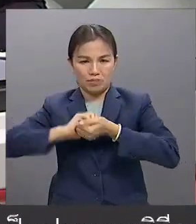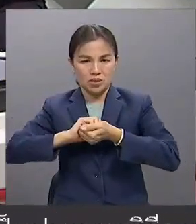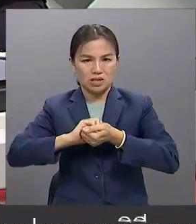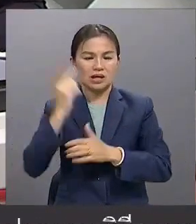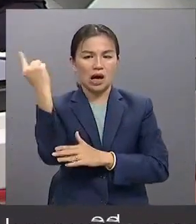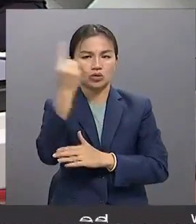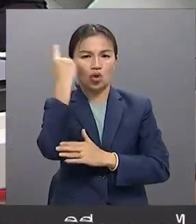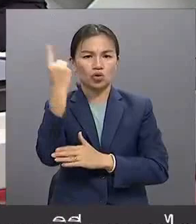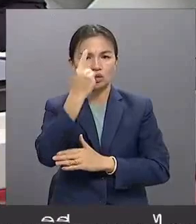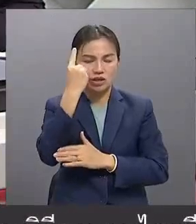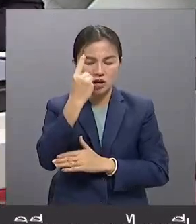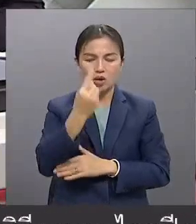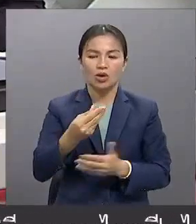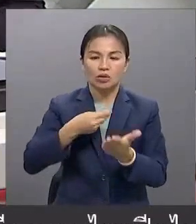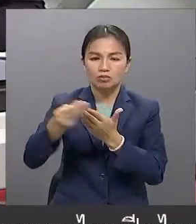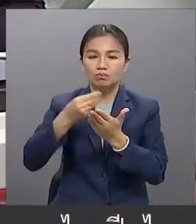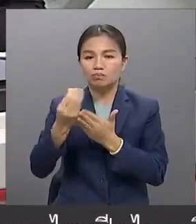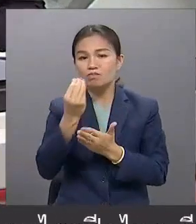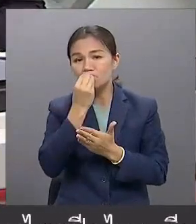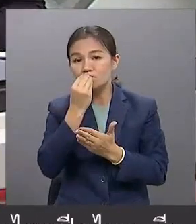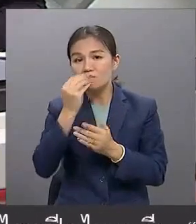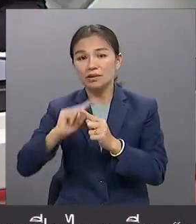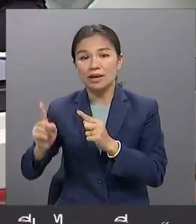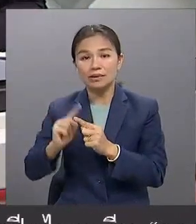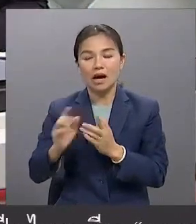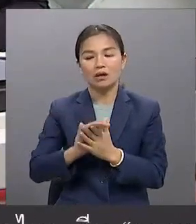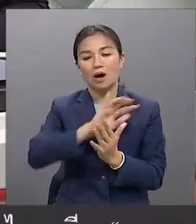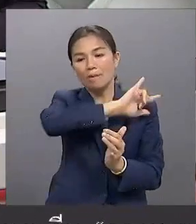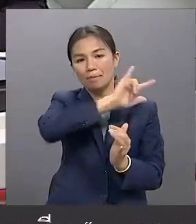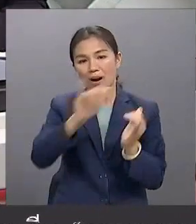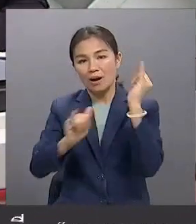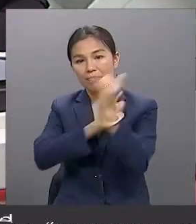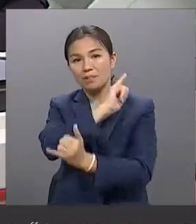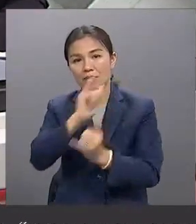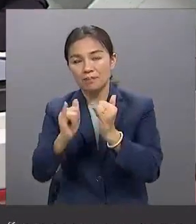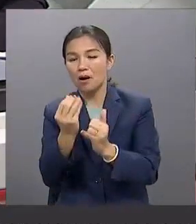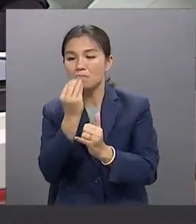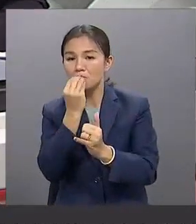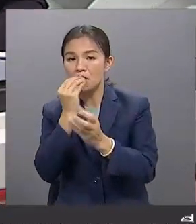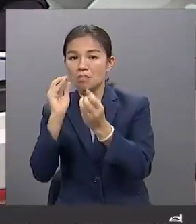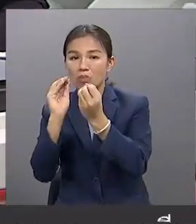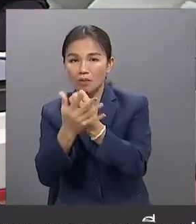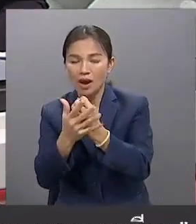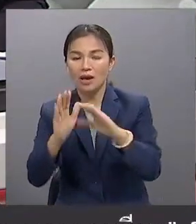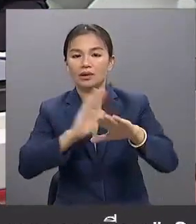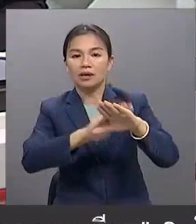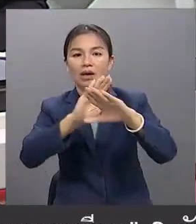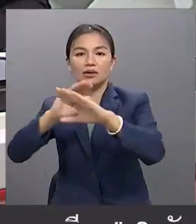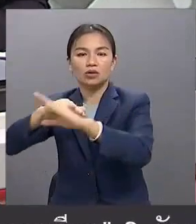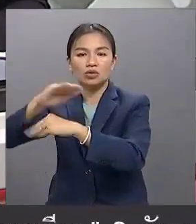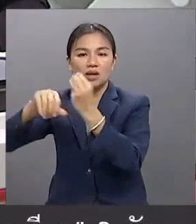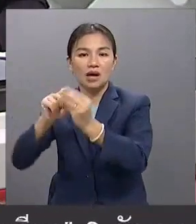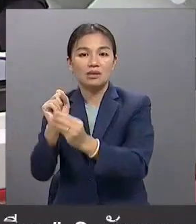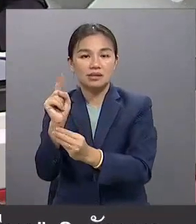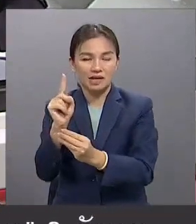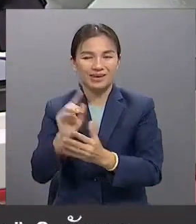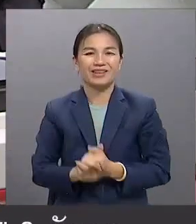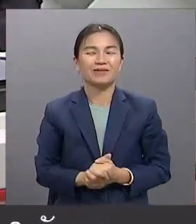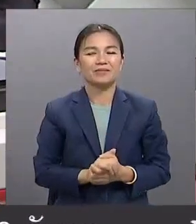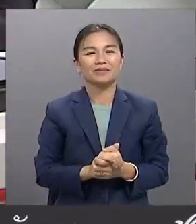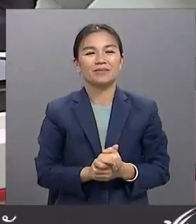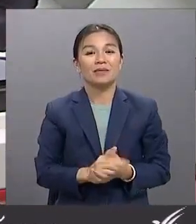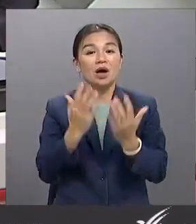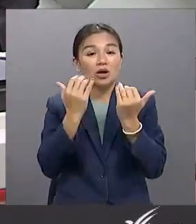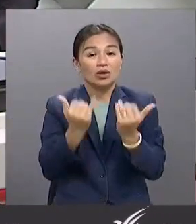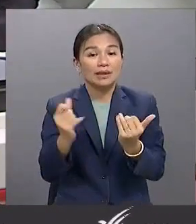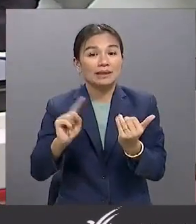ยวทั่วประเทศนะคะให้เดินทางไปชิมผลไม้ถึงสวนแล้วก็เป็นการกระตุ้นเศรษฐกิจของจังหวัดให้ฟื้นตัวค่ะหลังจากที่ได้รับผลกระทบ